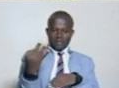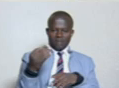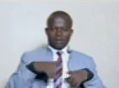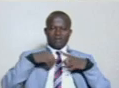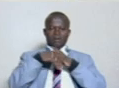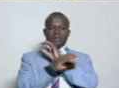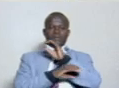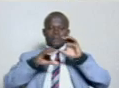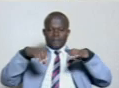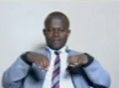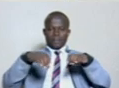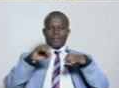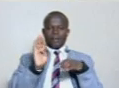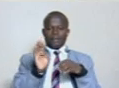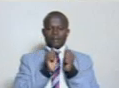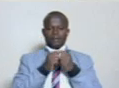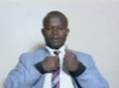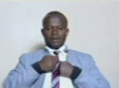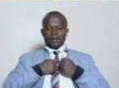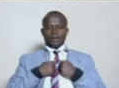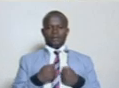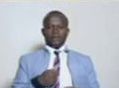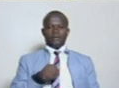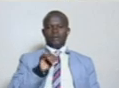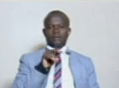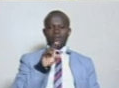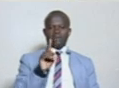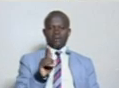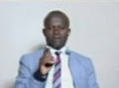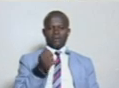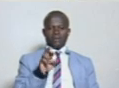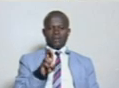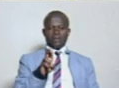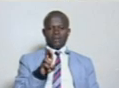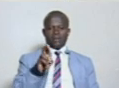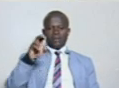mu bihugu bya Congo, Burundi n'u Rwanda. Jean-Claude Mutuyezu, Televiziyo Rwanda, Kinshasa.